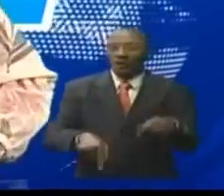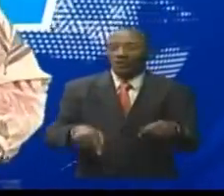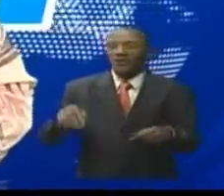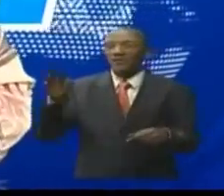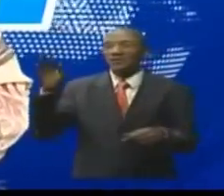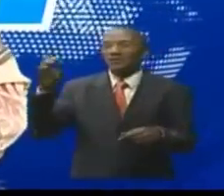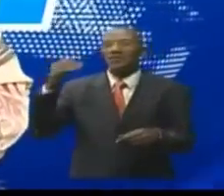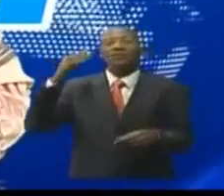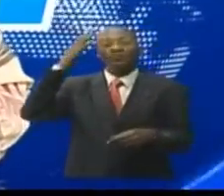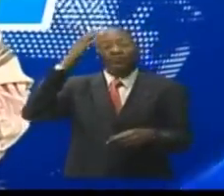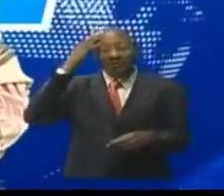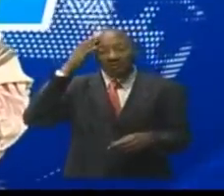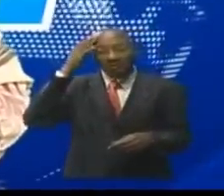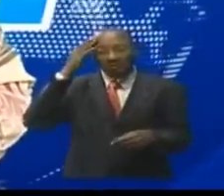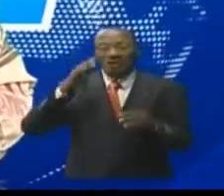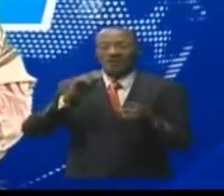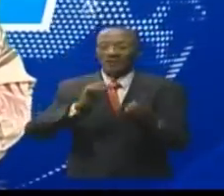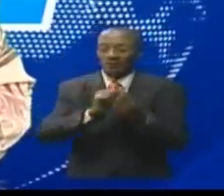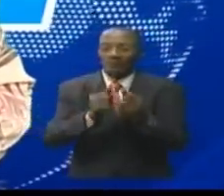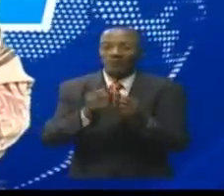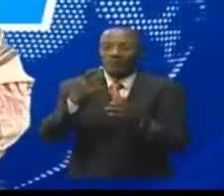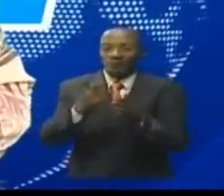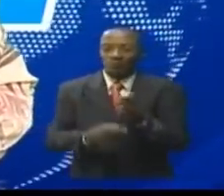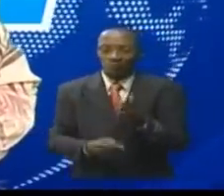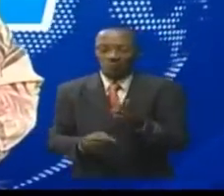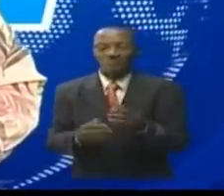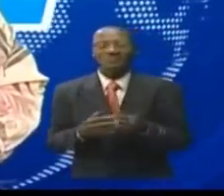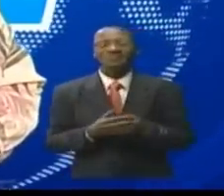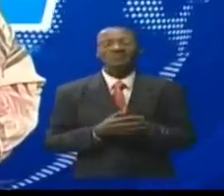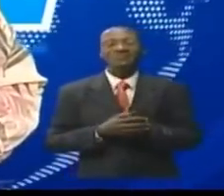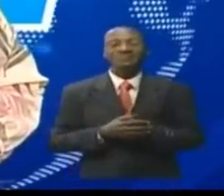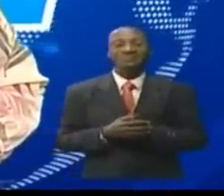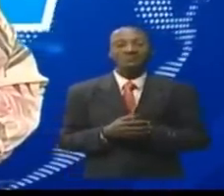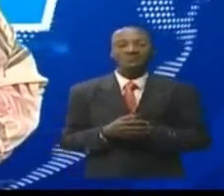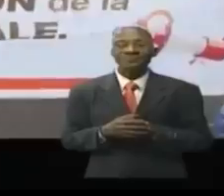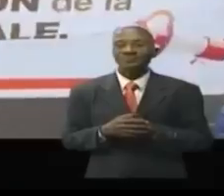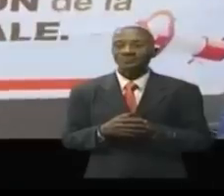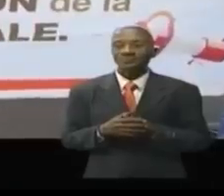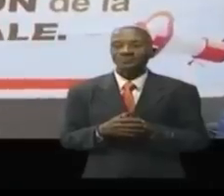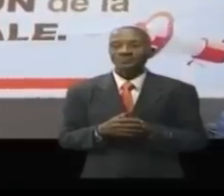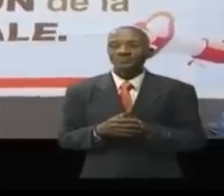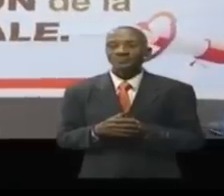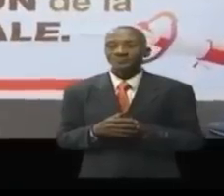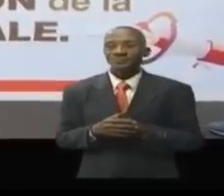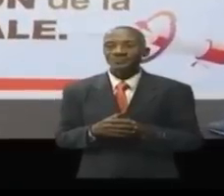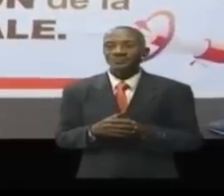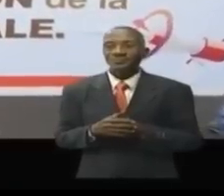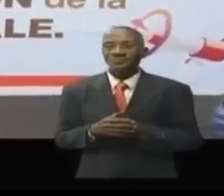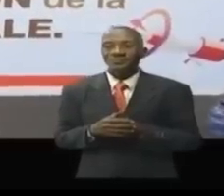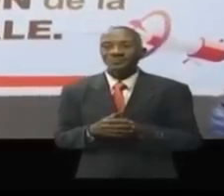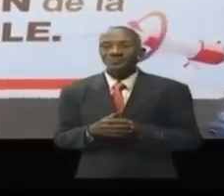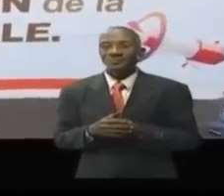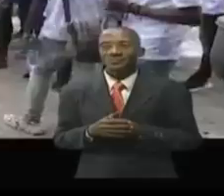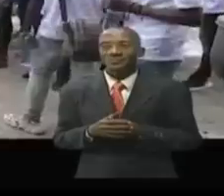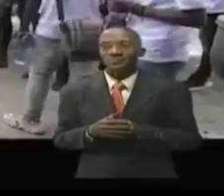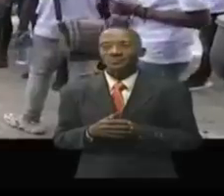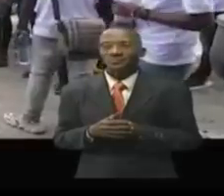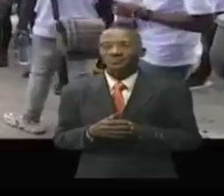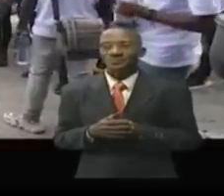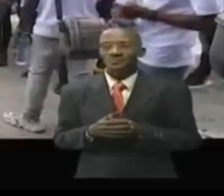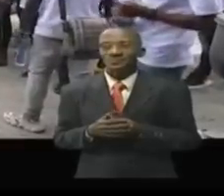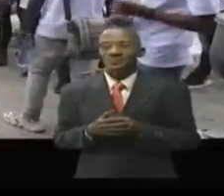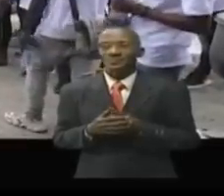marche sur la non-discrimination. Un reportage signé Guigui Tiki. Notre priorité, ce thème mondial est